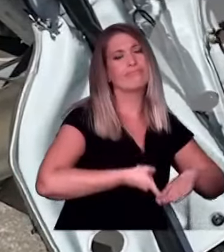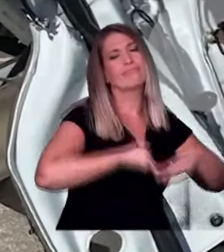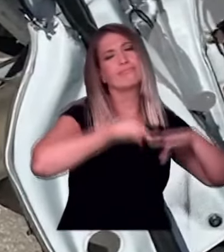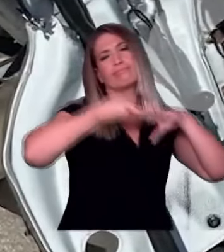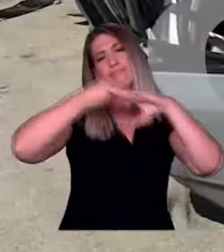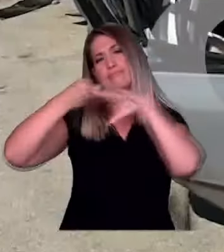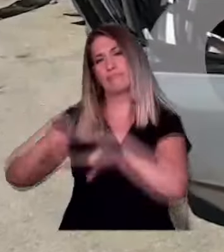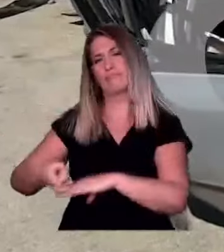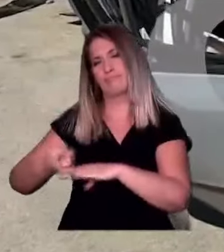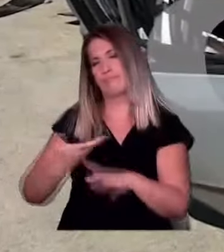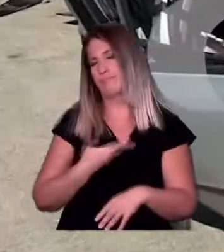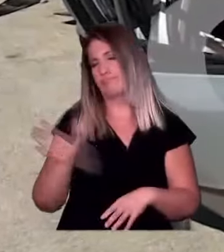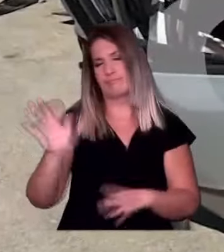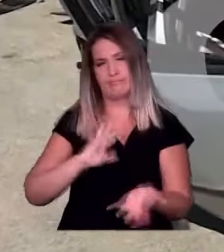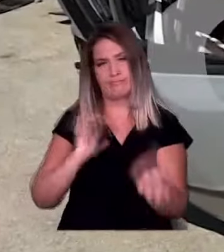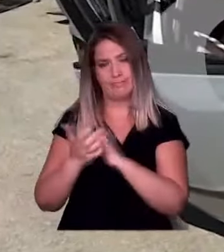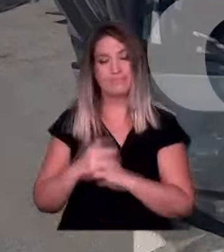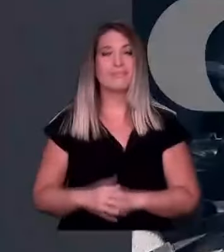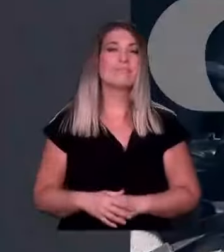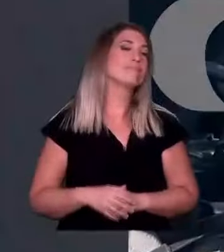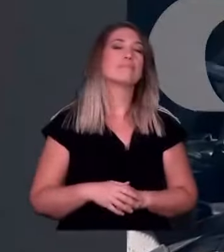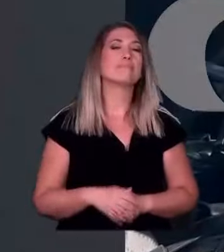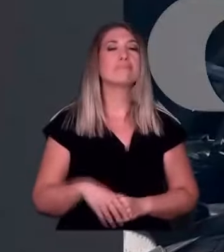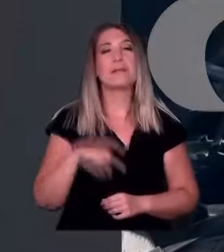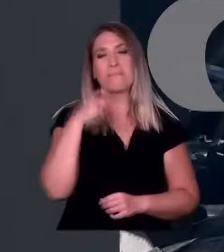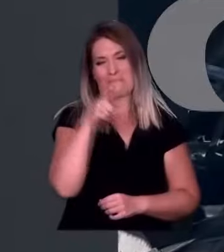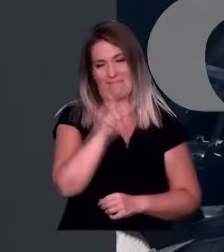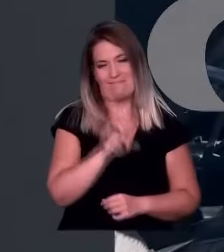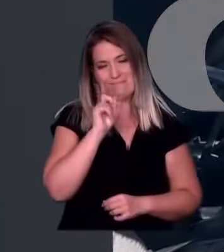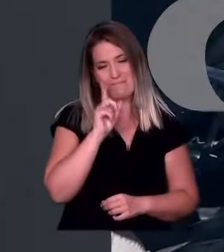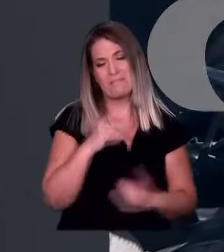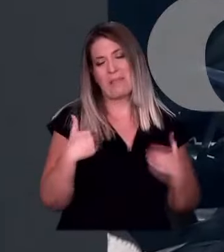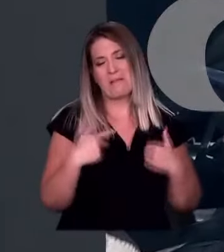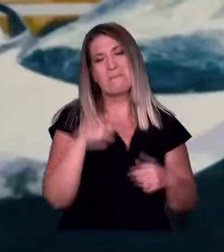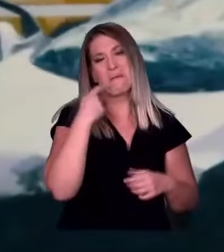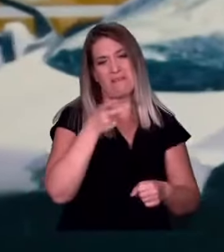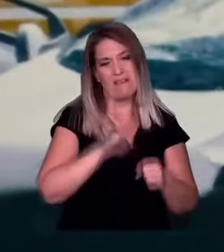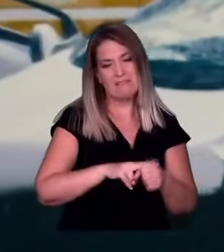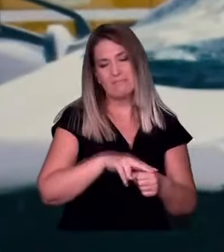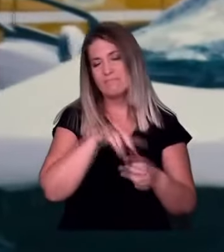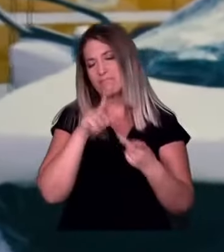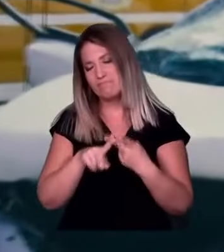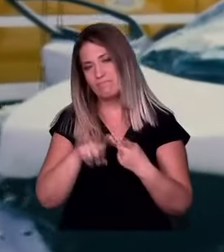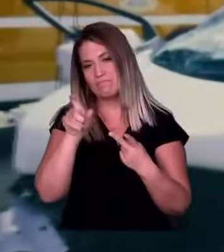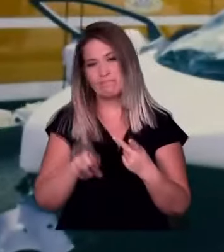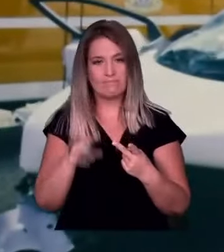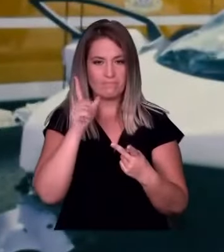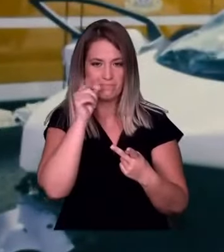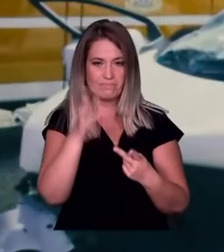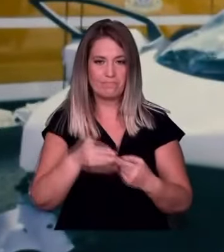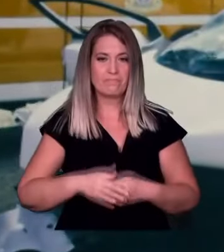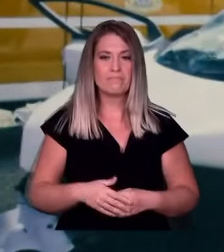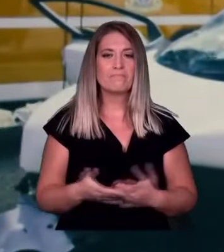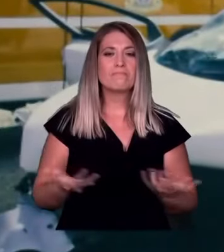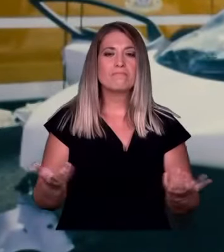αδικοχαμένης μητέρας, το γιο ταχύ που προκάλεσε την τραγωδία και το αυτοκίνητο του τραυματία που μας μίλησε. Μετά άκουγα κάτι κατηγορητά, ας